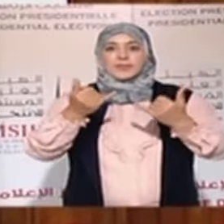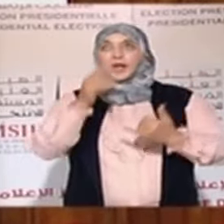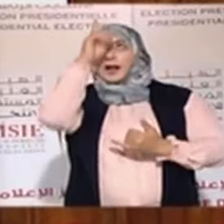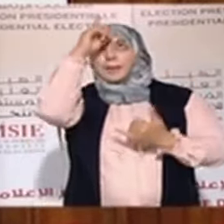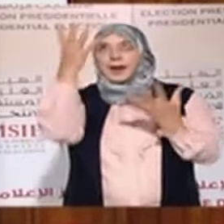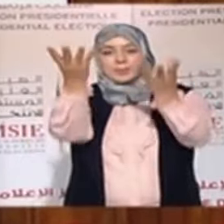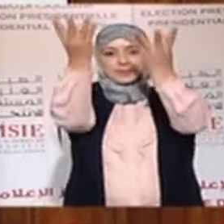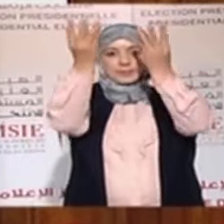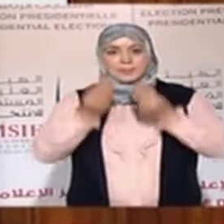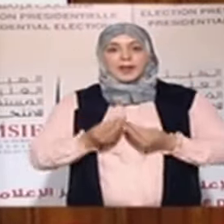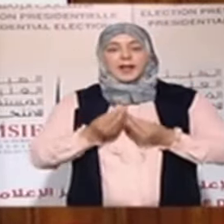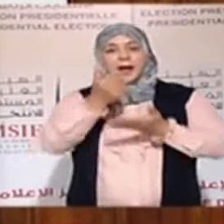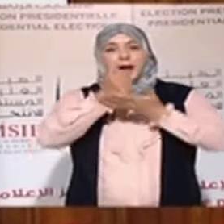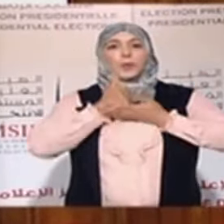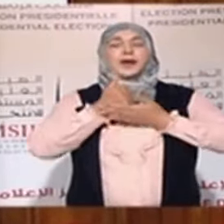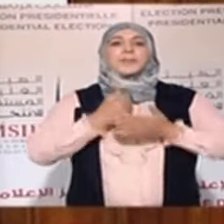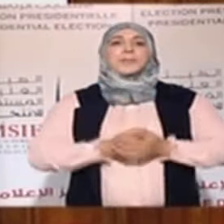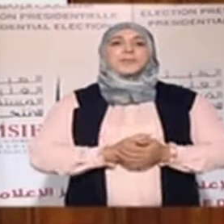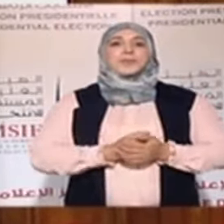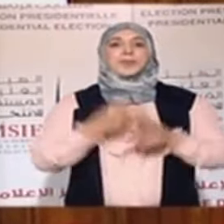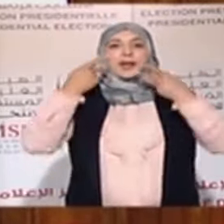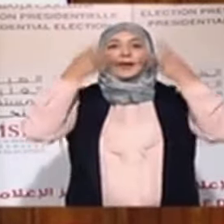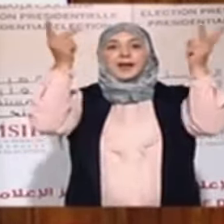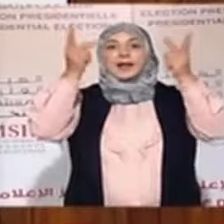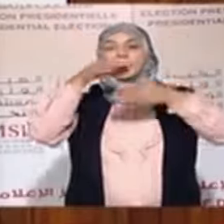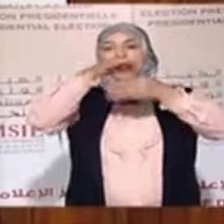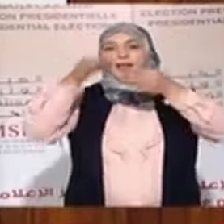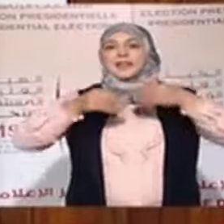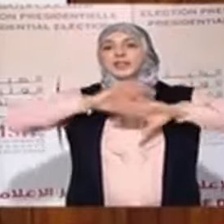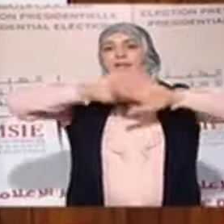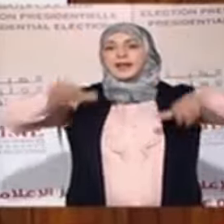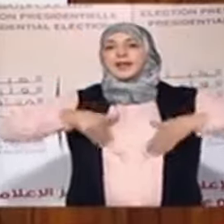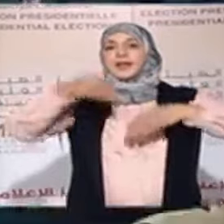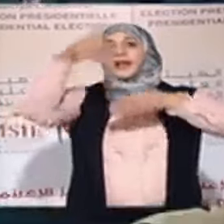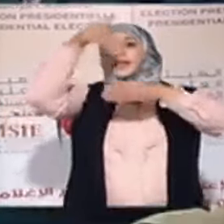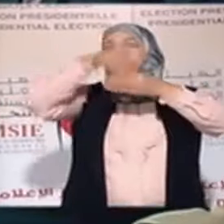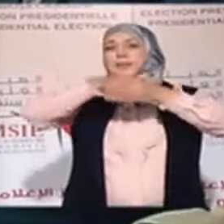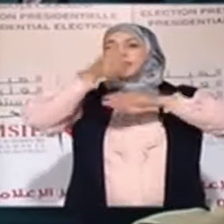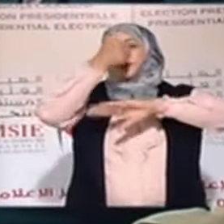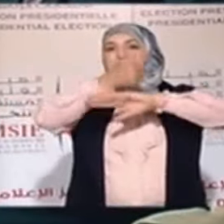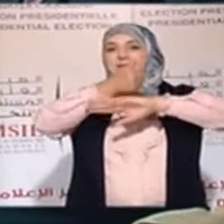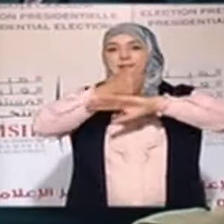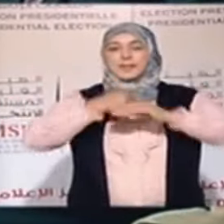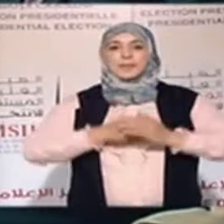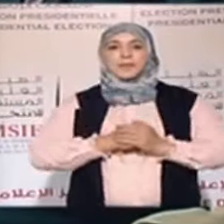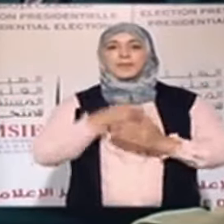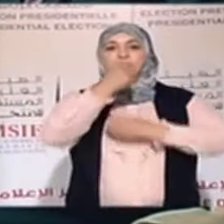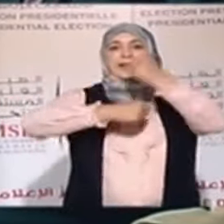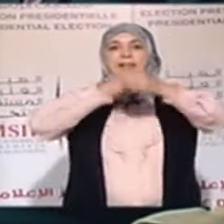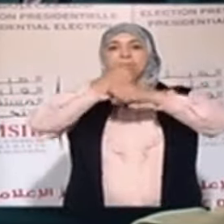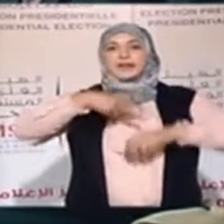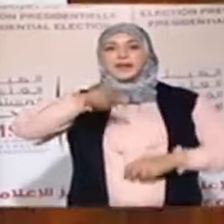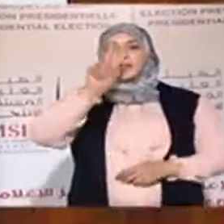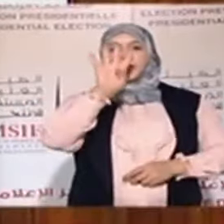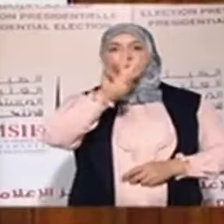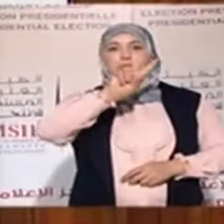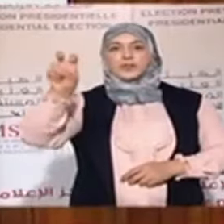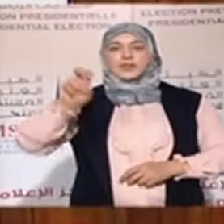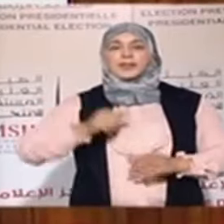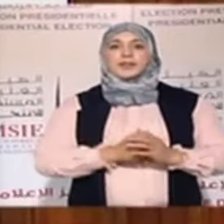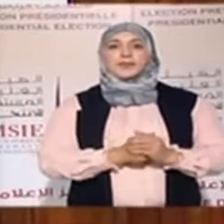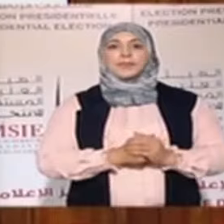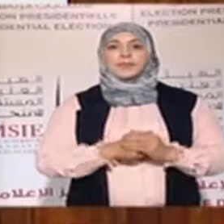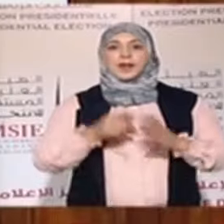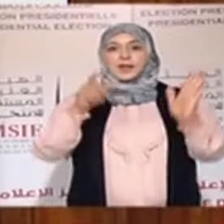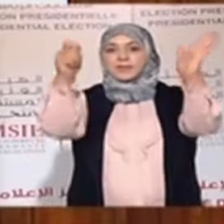الله تعالى الإعلان عن النتائج النهائية للانتخابات الرئاسية لسنة 2024